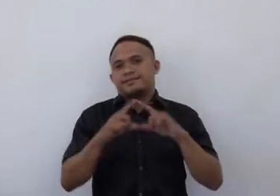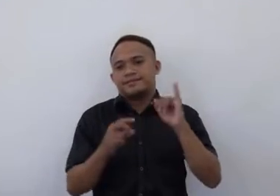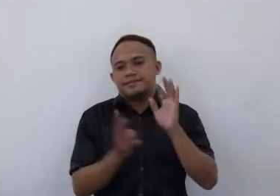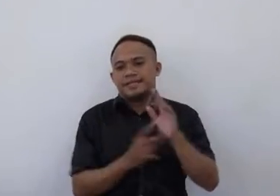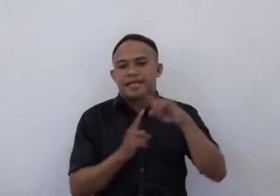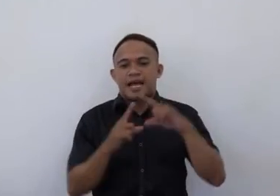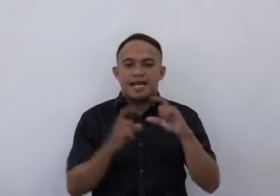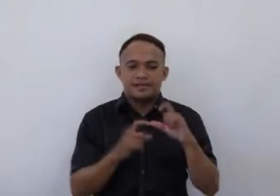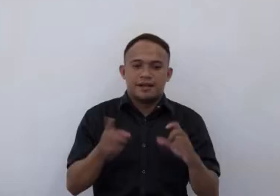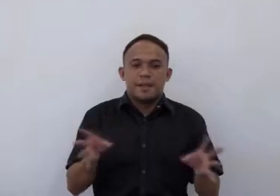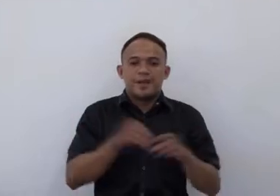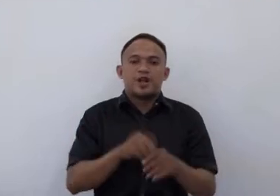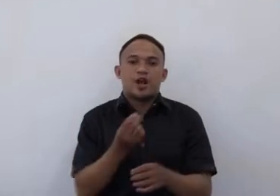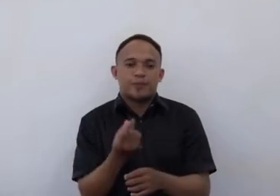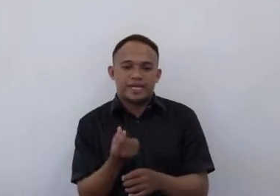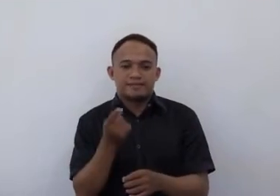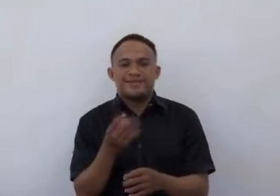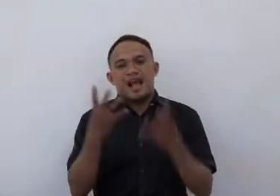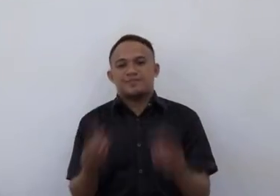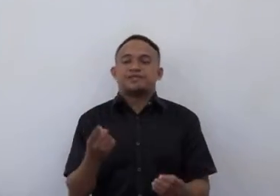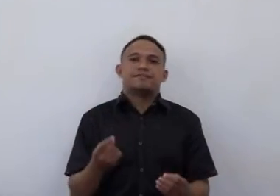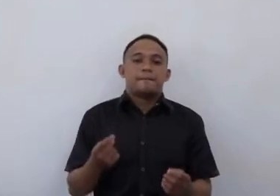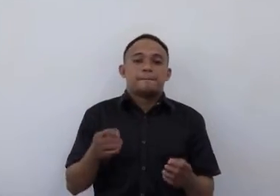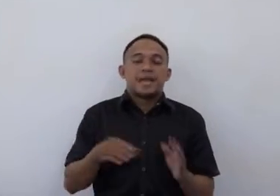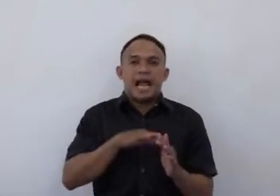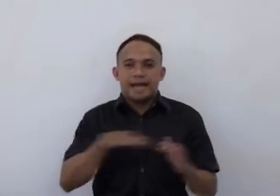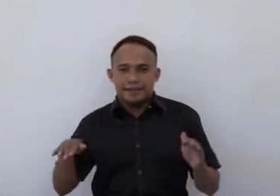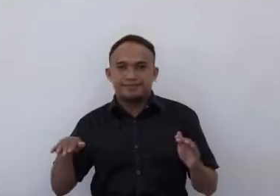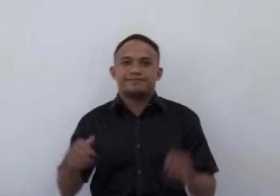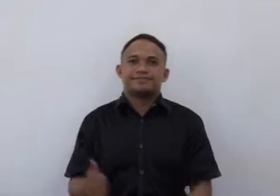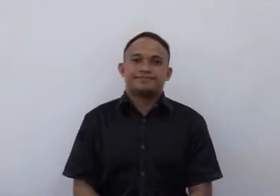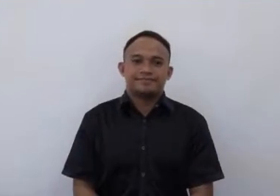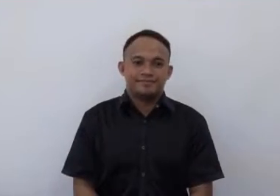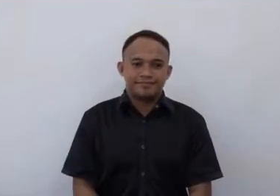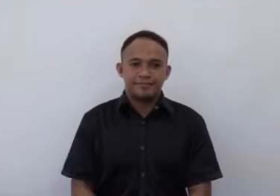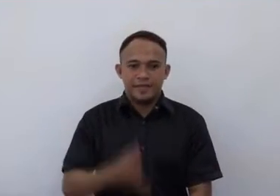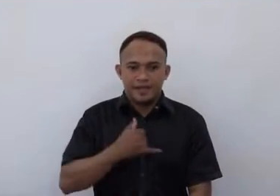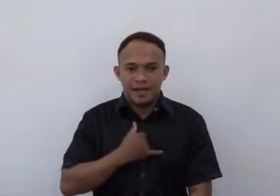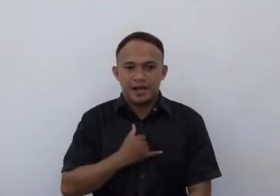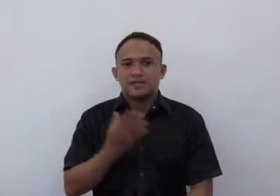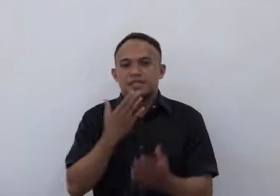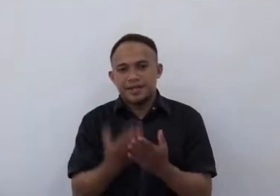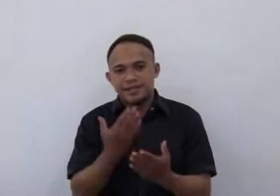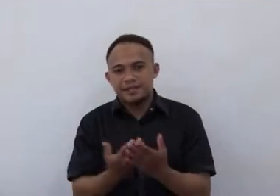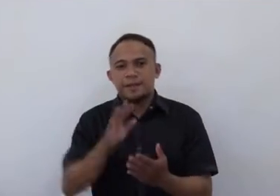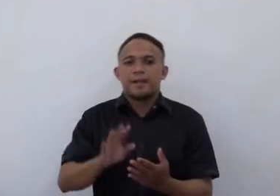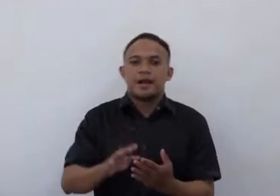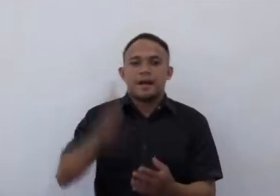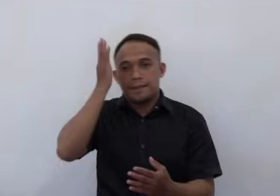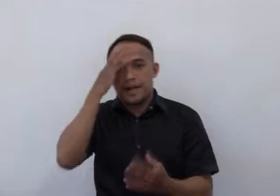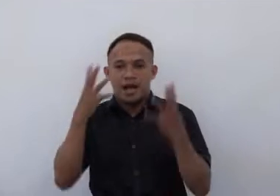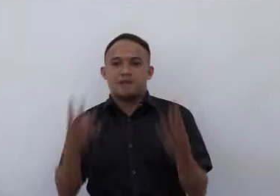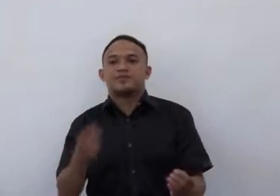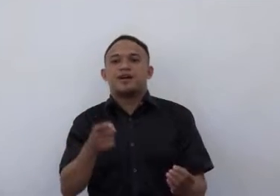merata. Saya terima kasih kepada para kepala desa yang